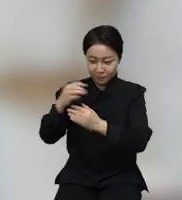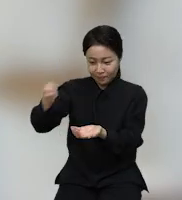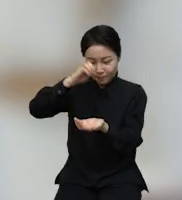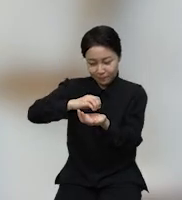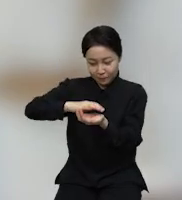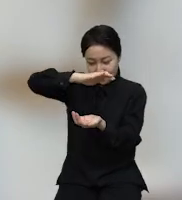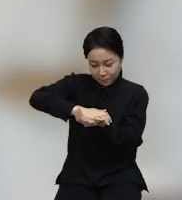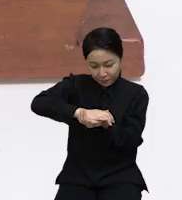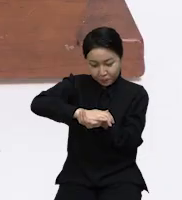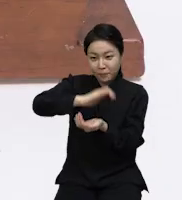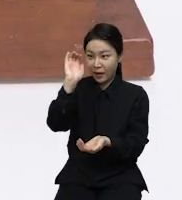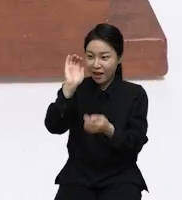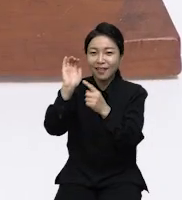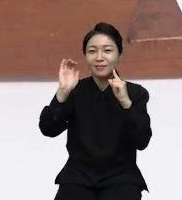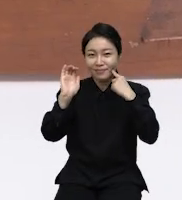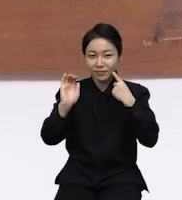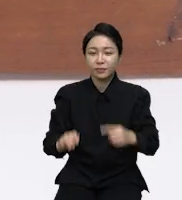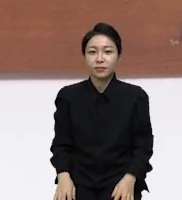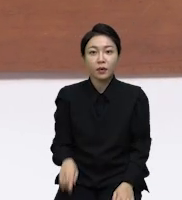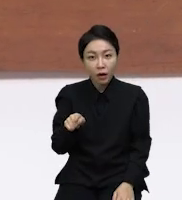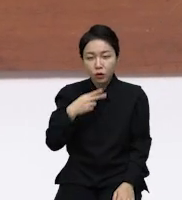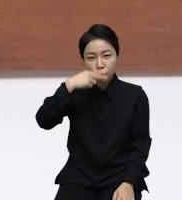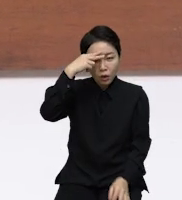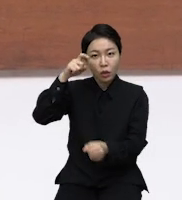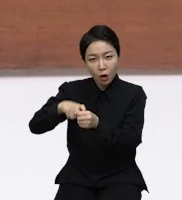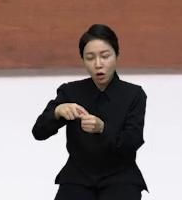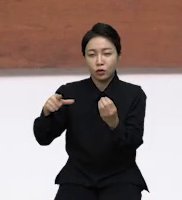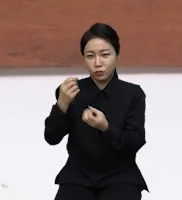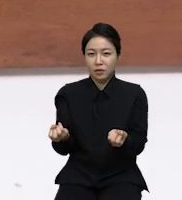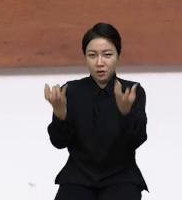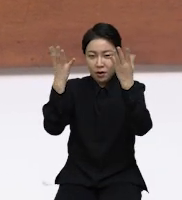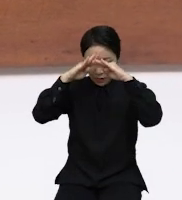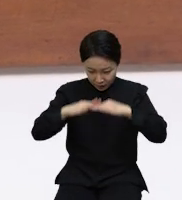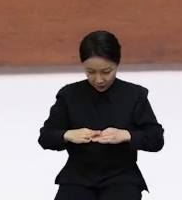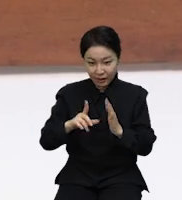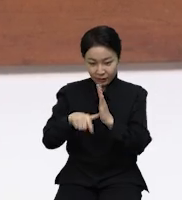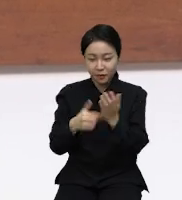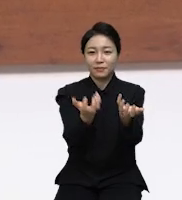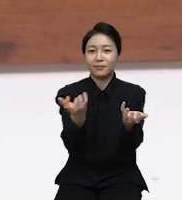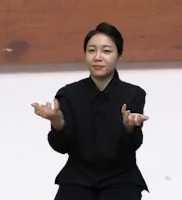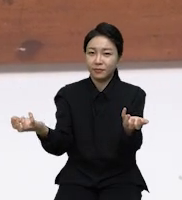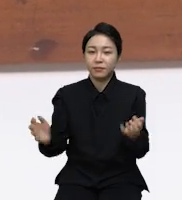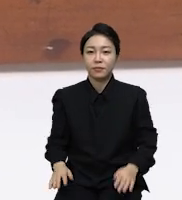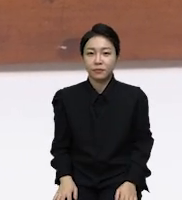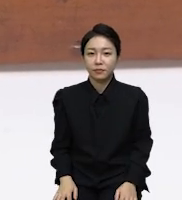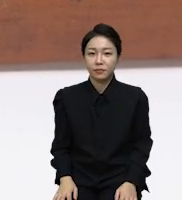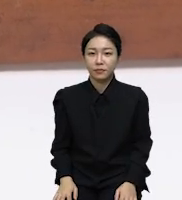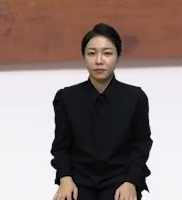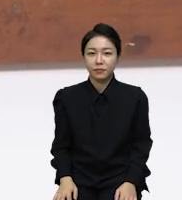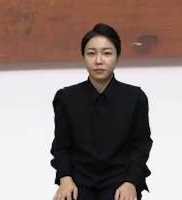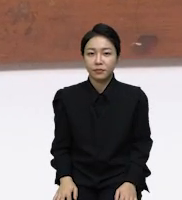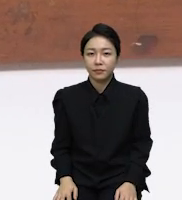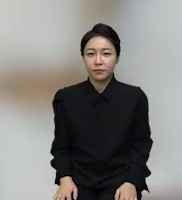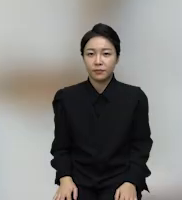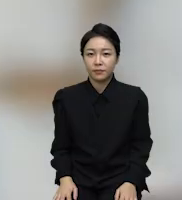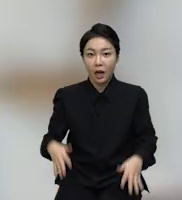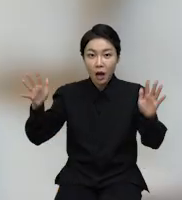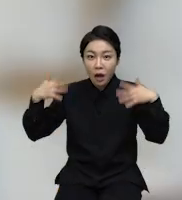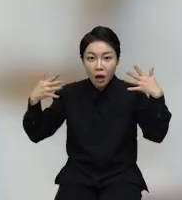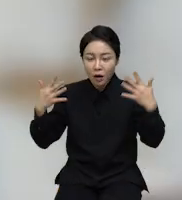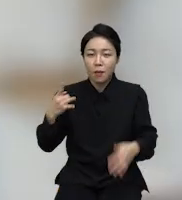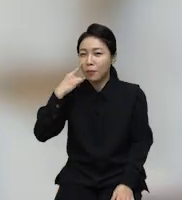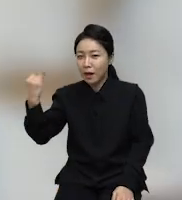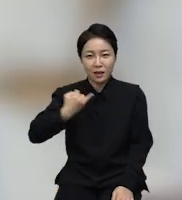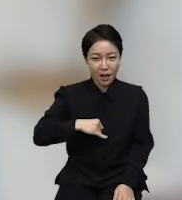떡으로 완성되었습니다. 이때 만들어진 술과 떡은 추석에 차례상에 올려지기도 했습니다.